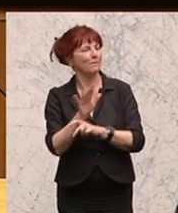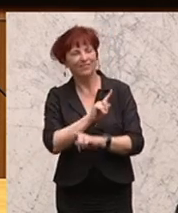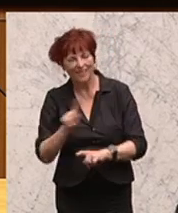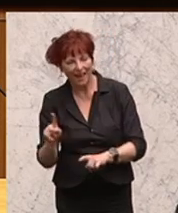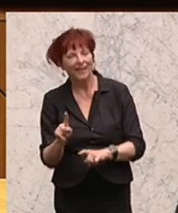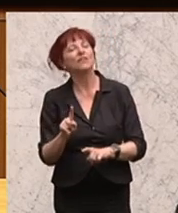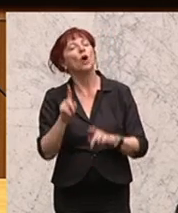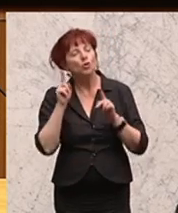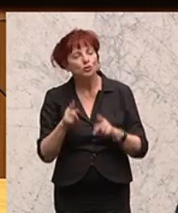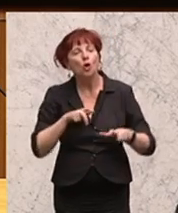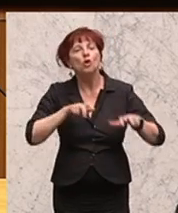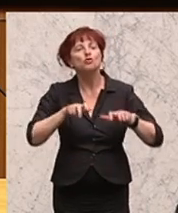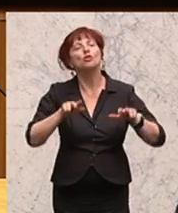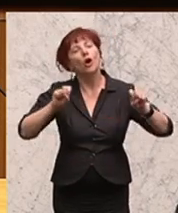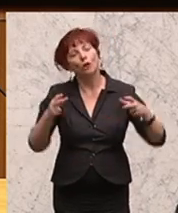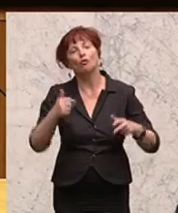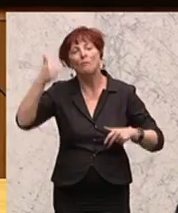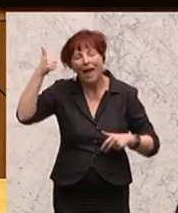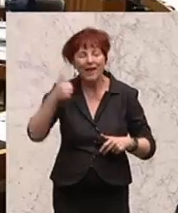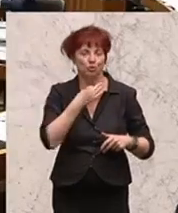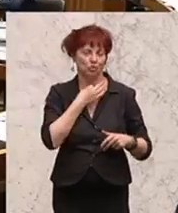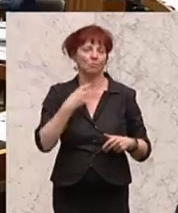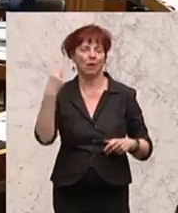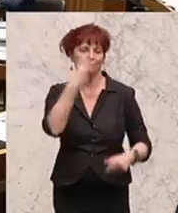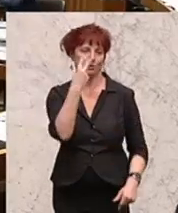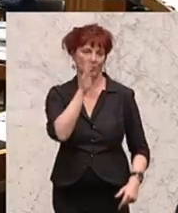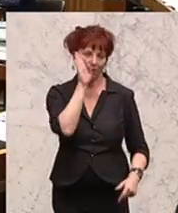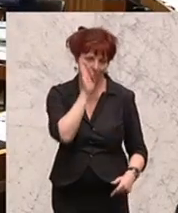Steuerreform hier einstimmig zu. Danke.